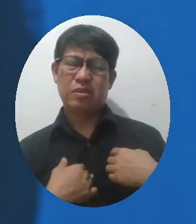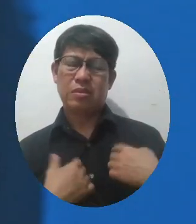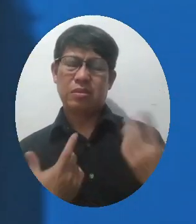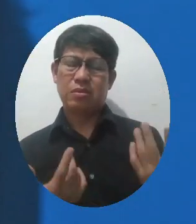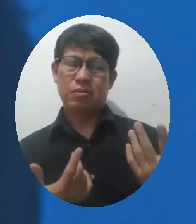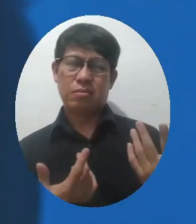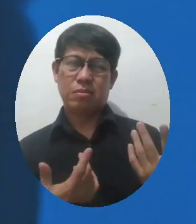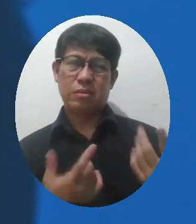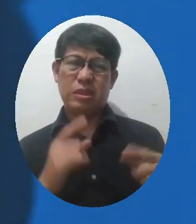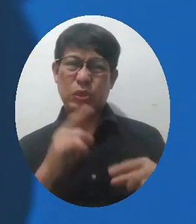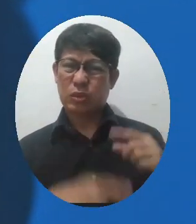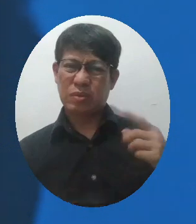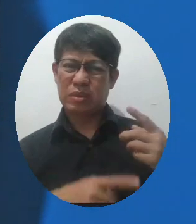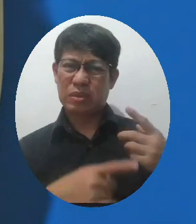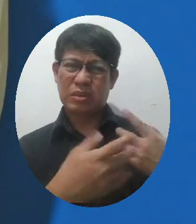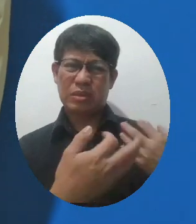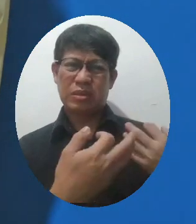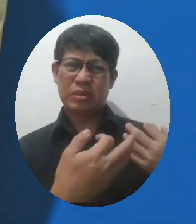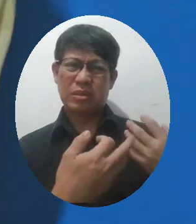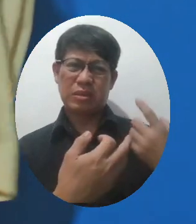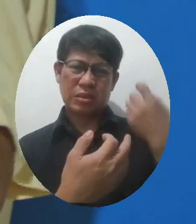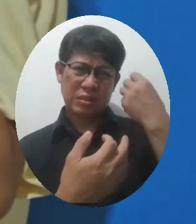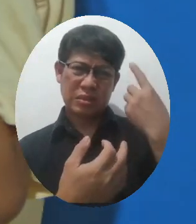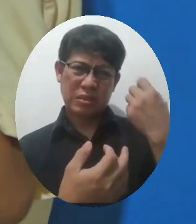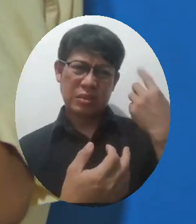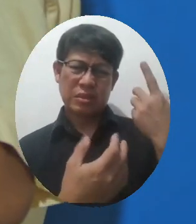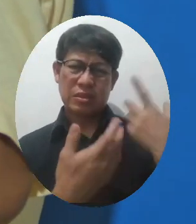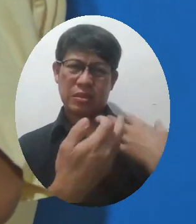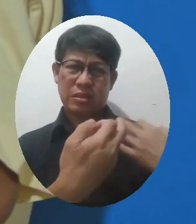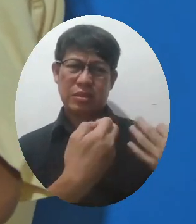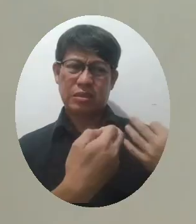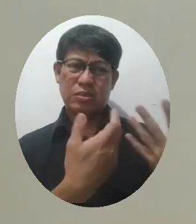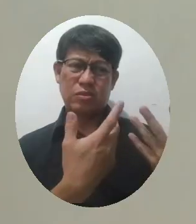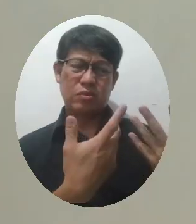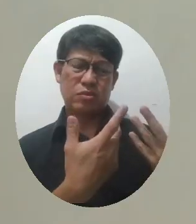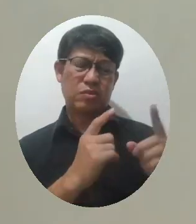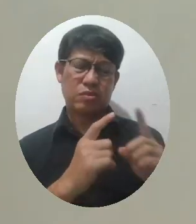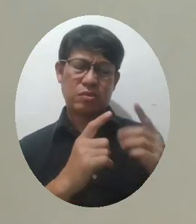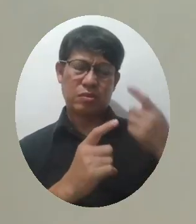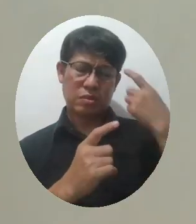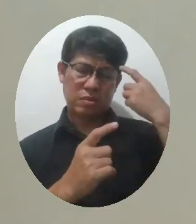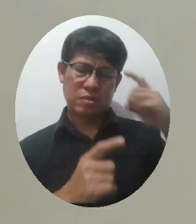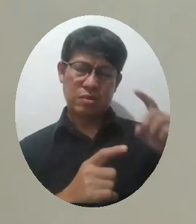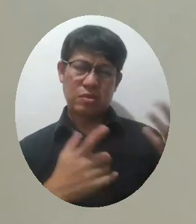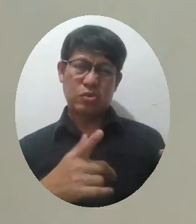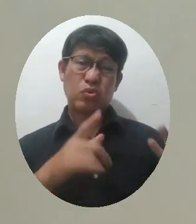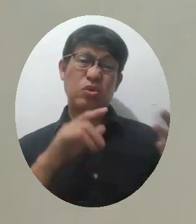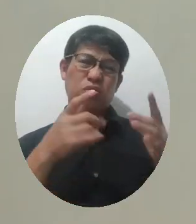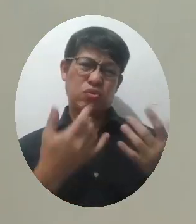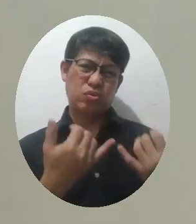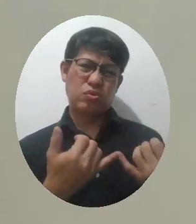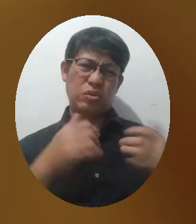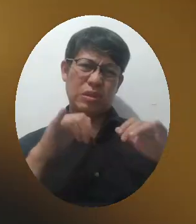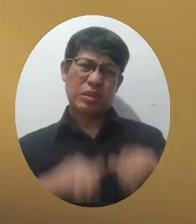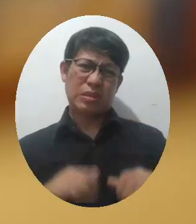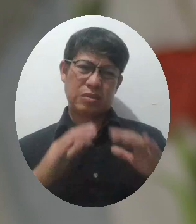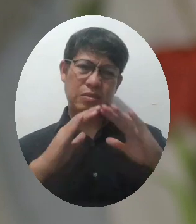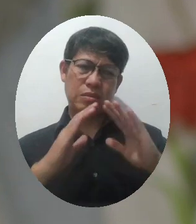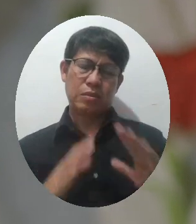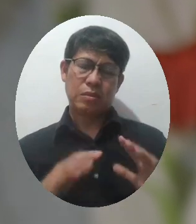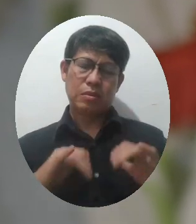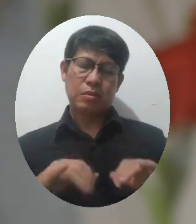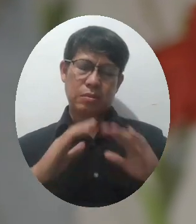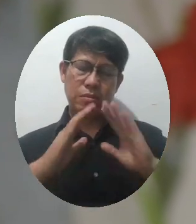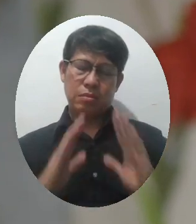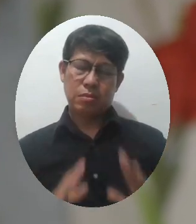si may ipaliwanag, hindi ko masyadong maintindihan. Dito na lang ako sa ano bahay, mas nag-ano na lang, para ubiwas na lang ako.